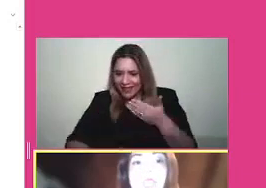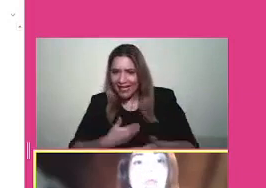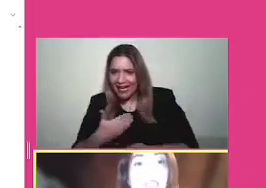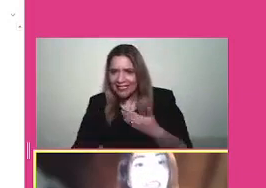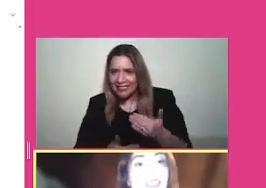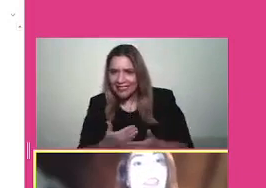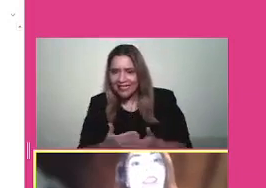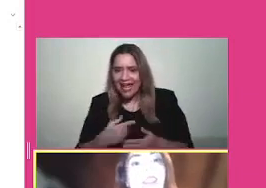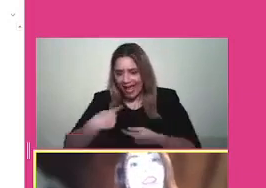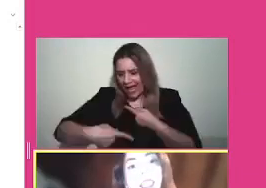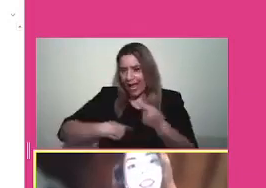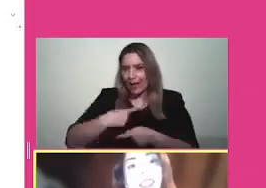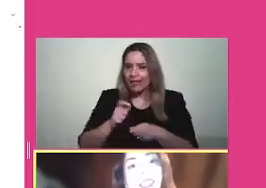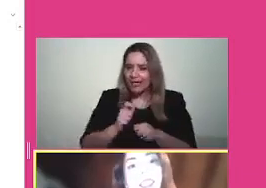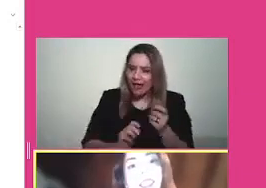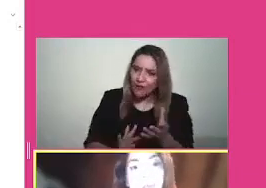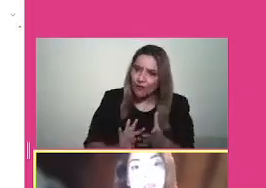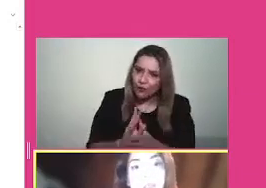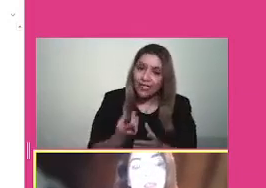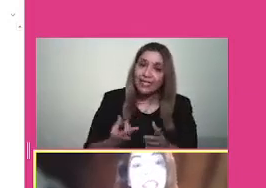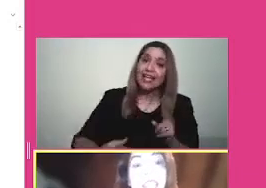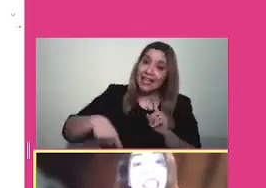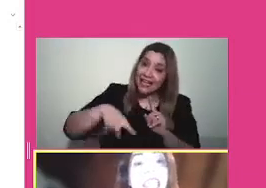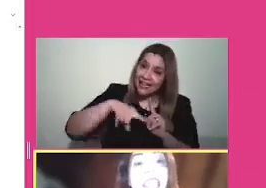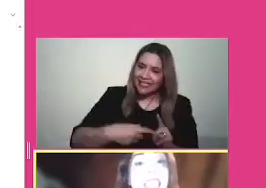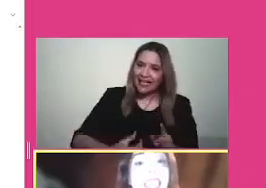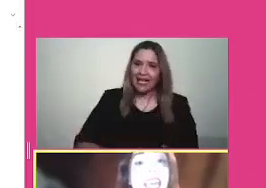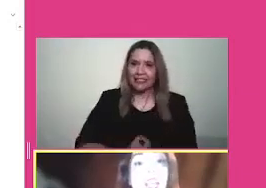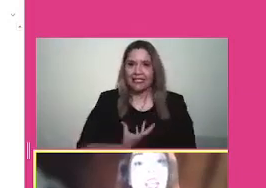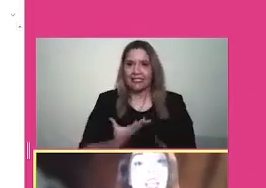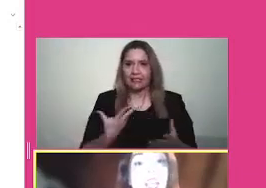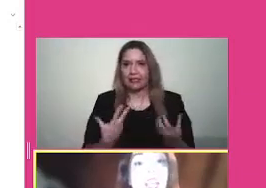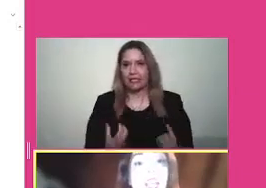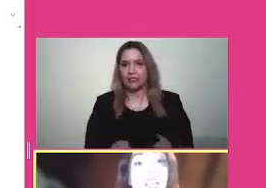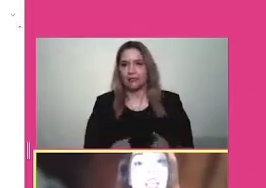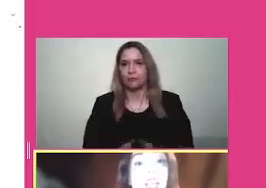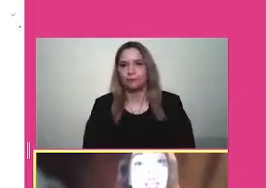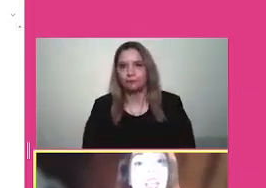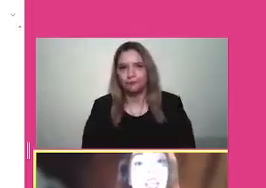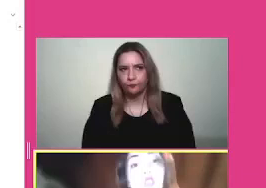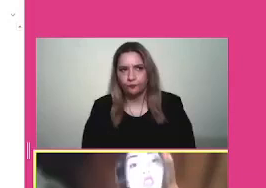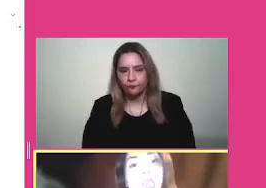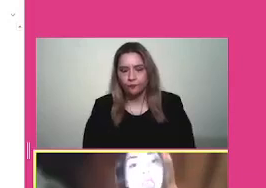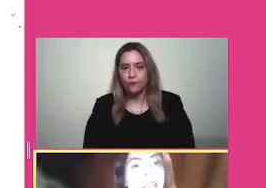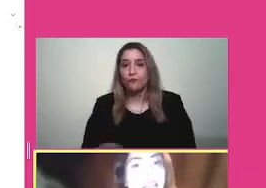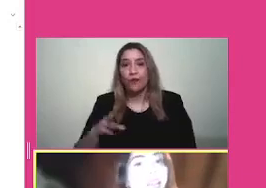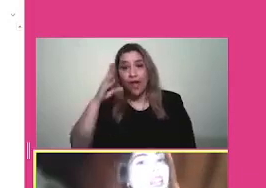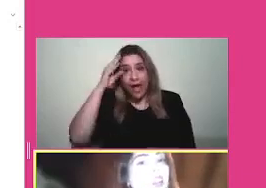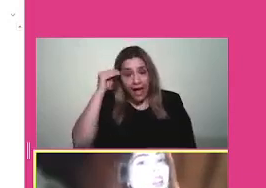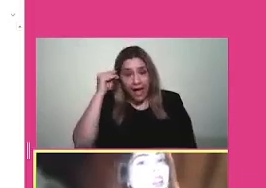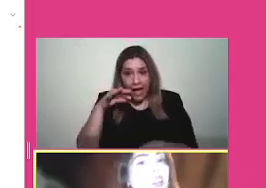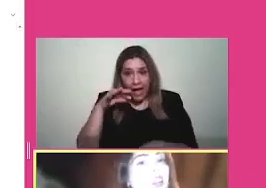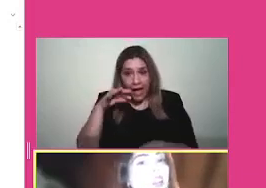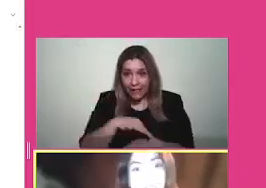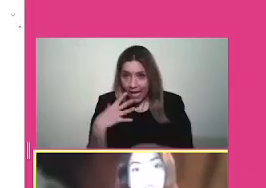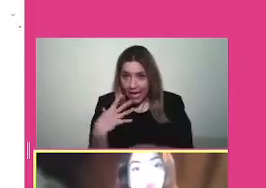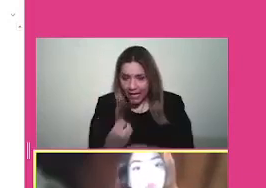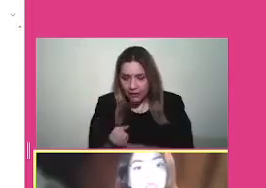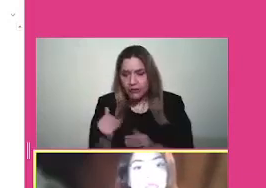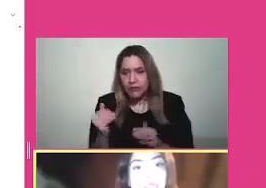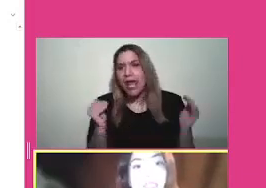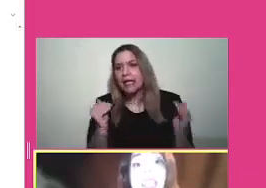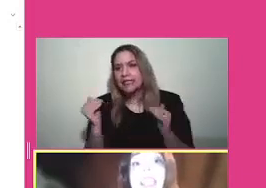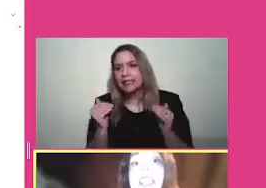δημιουργική εμπειρία και τα θετικά συναισθήματα. Ένα άτομο που πάσχει από άνοια μπορεί γνωστικά, ανάλογα με το στάδιο της άνοιας